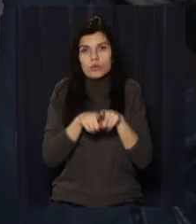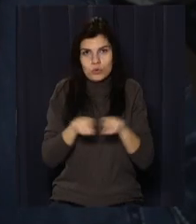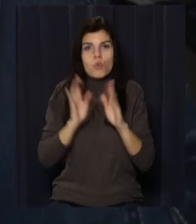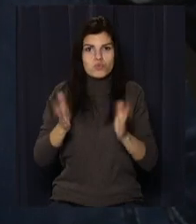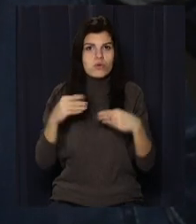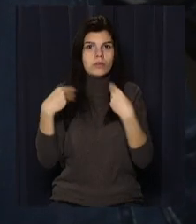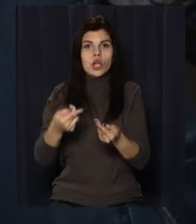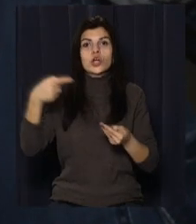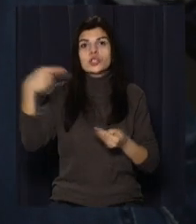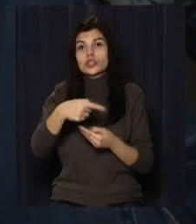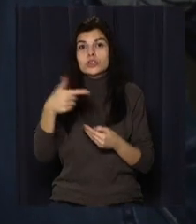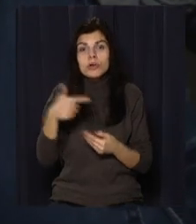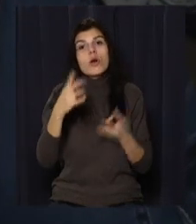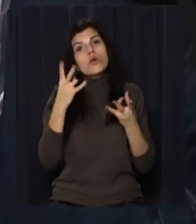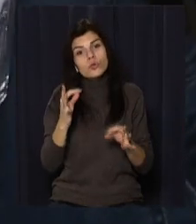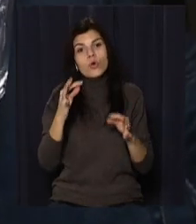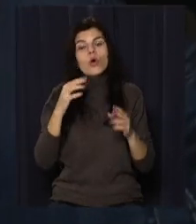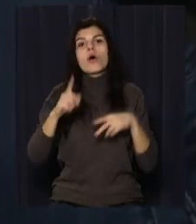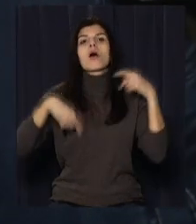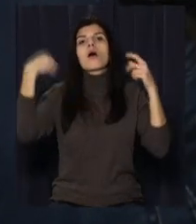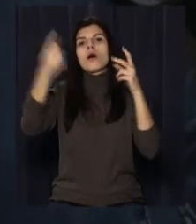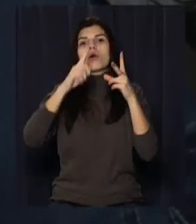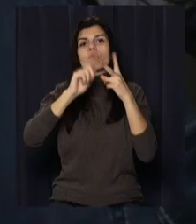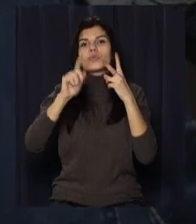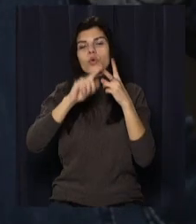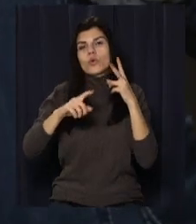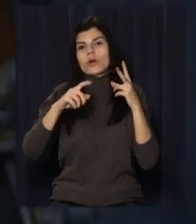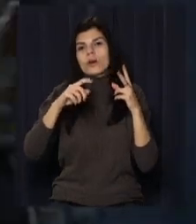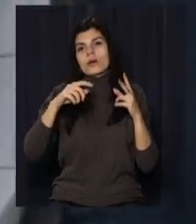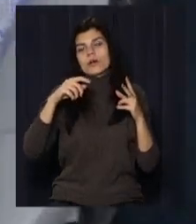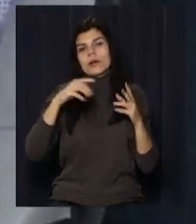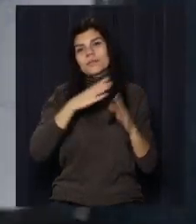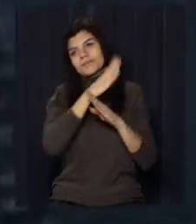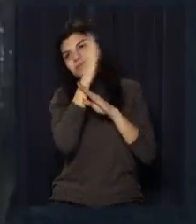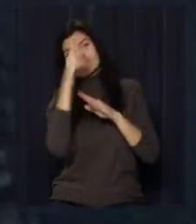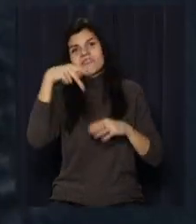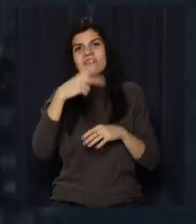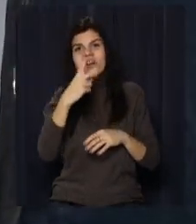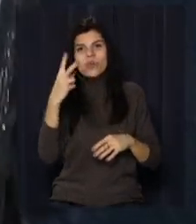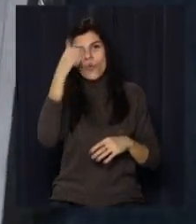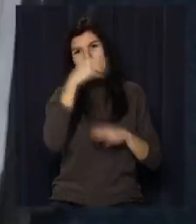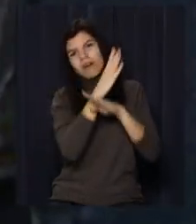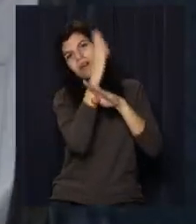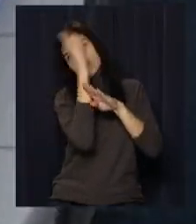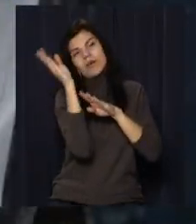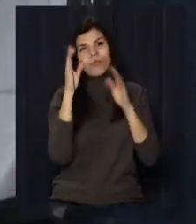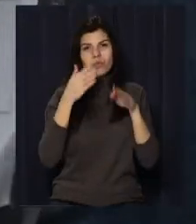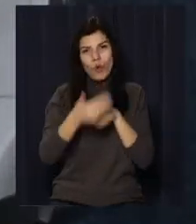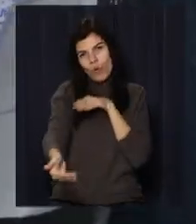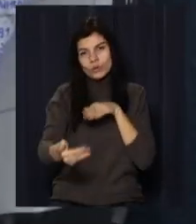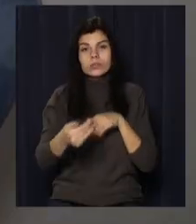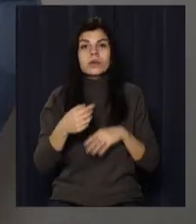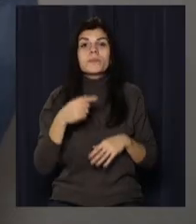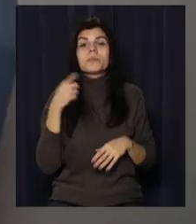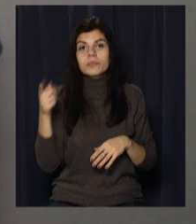або в другому півріччі 2022 року. Крім того, кажуть у Мінцифрі, вони разом з кіберполіцією